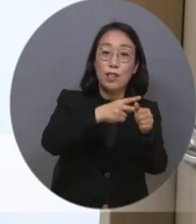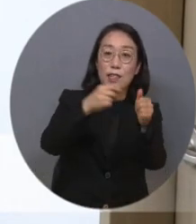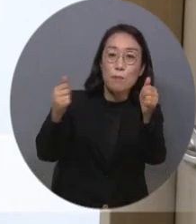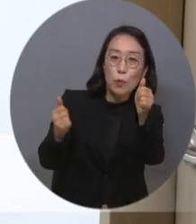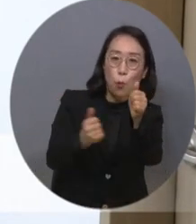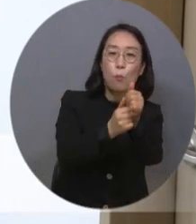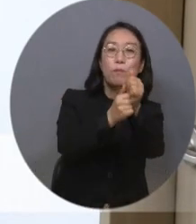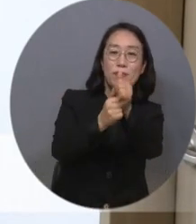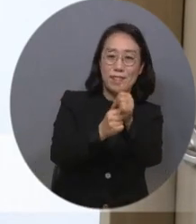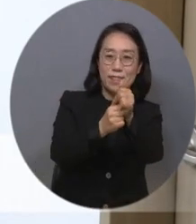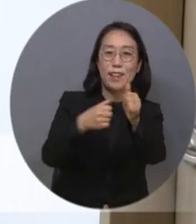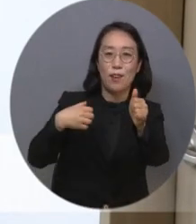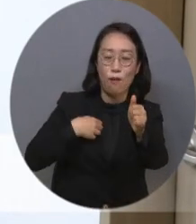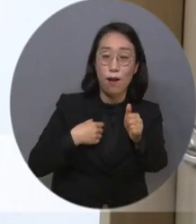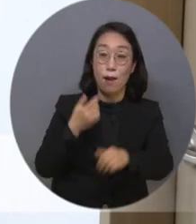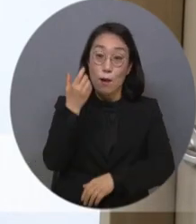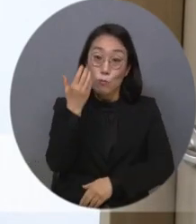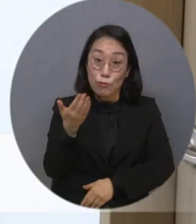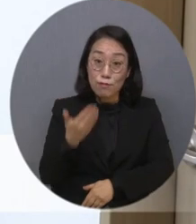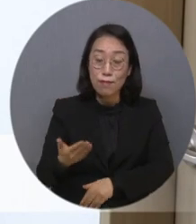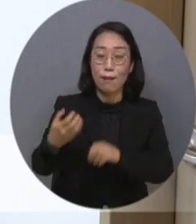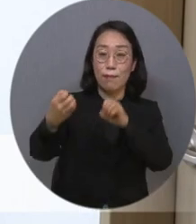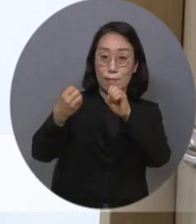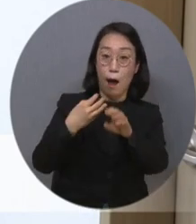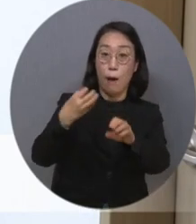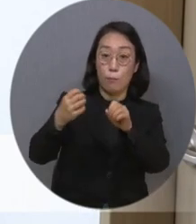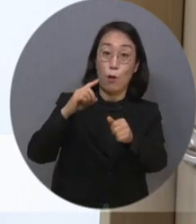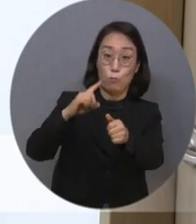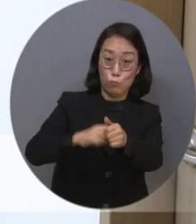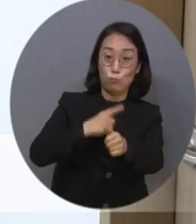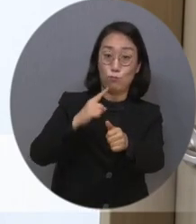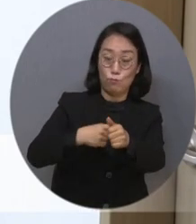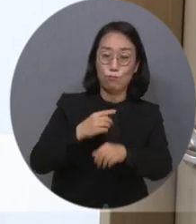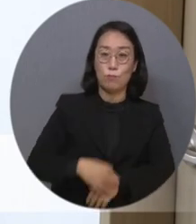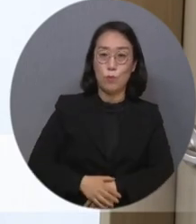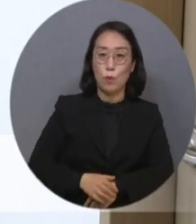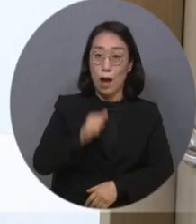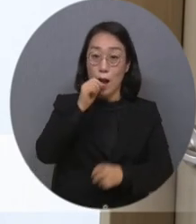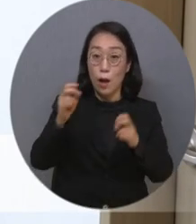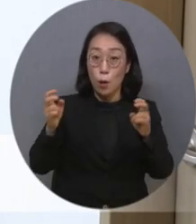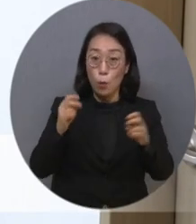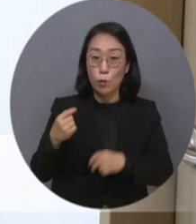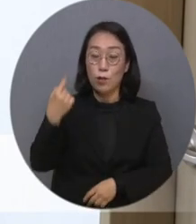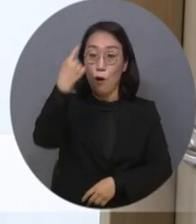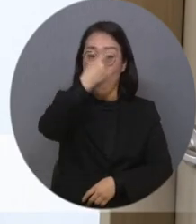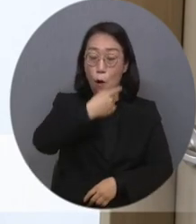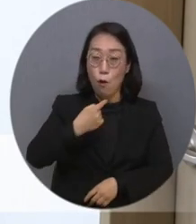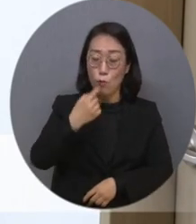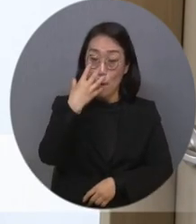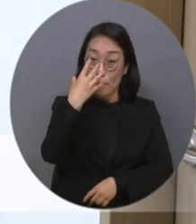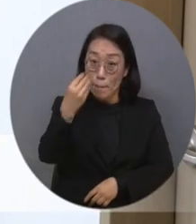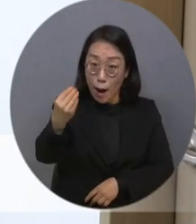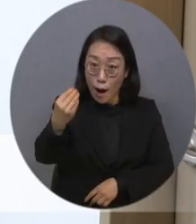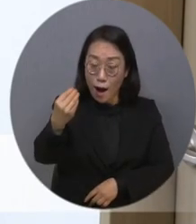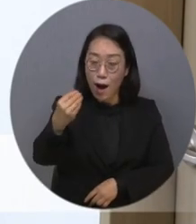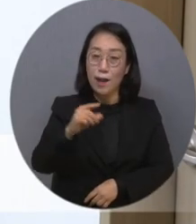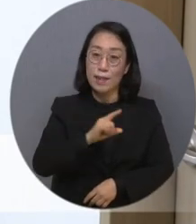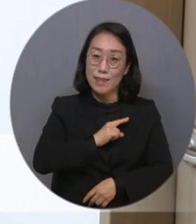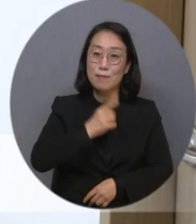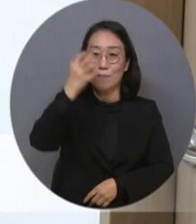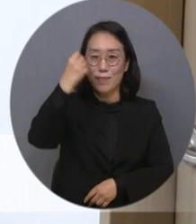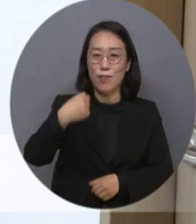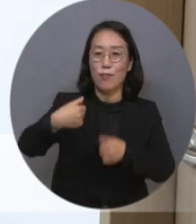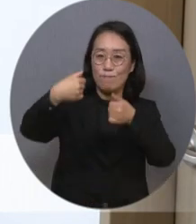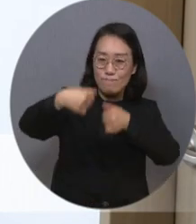하고 있습니다. 무엇인지 물어보면 대답을 해주고 있고요. 또 로봇이 우리 얼굴을 인식해서 친구들과 인사도 해주고